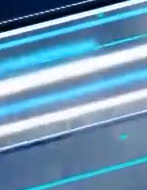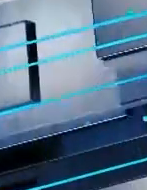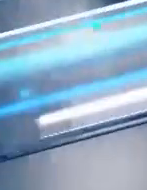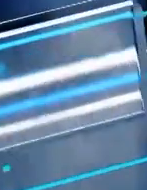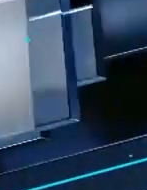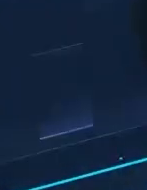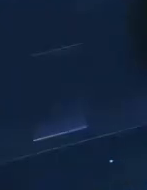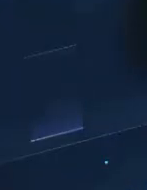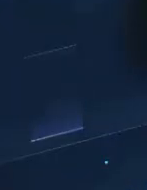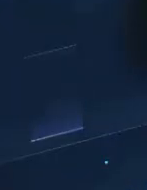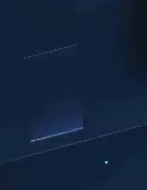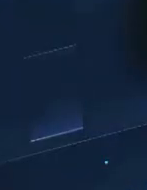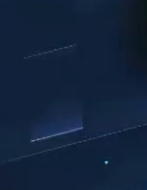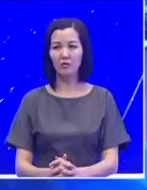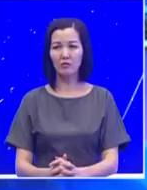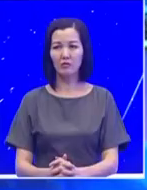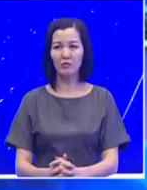района.